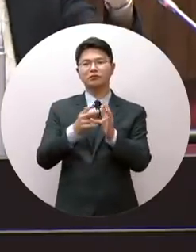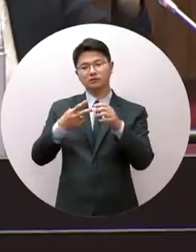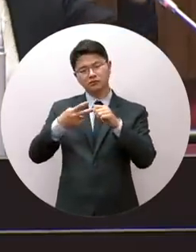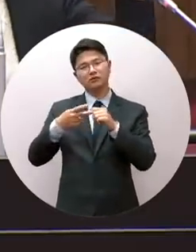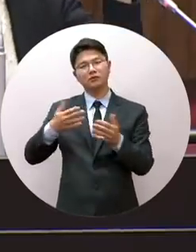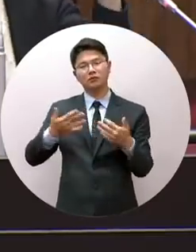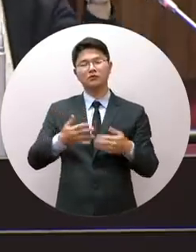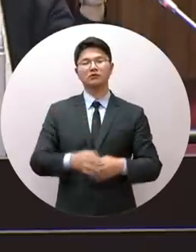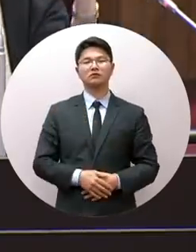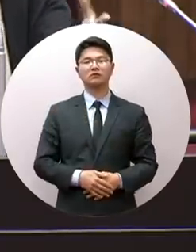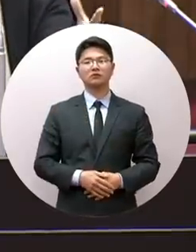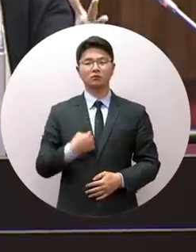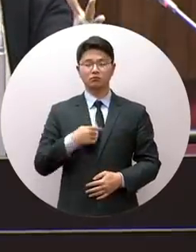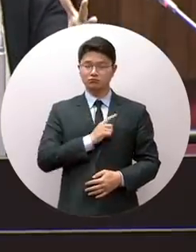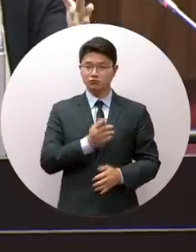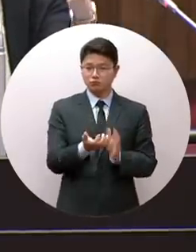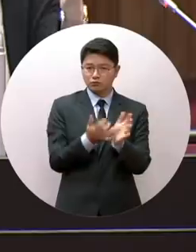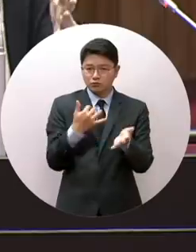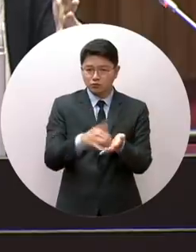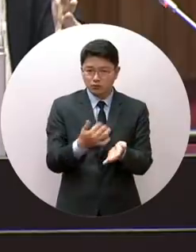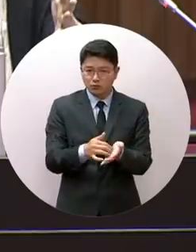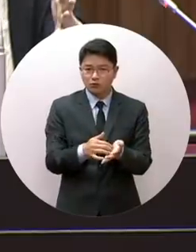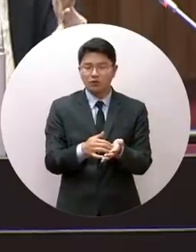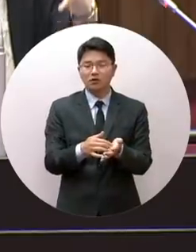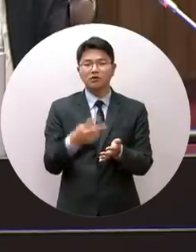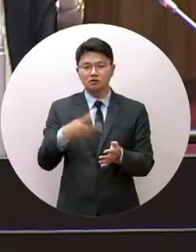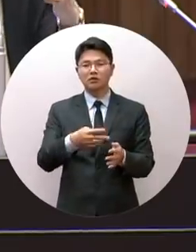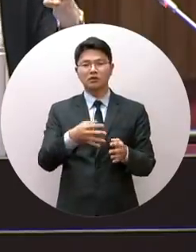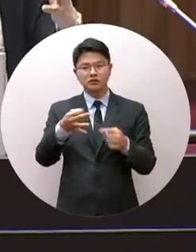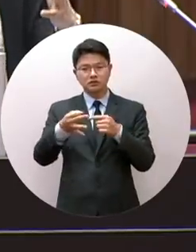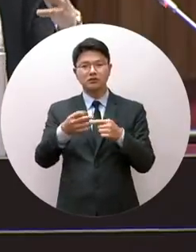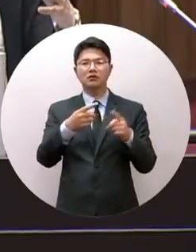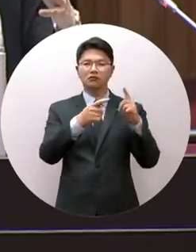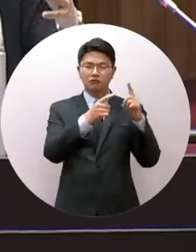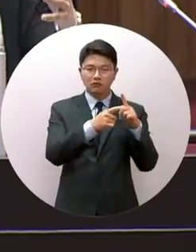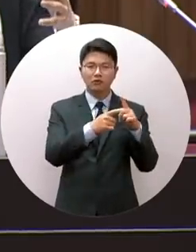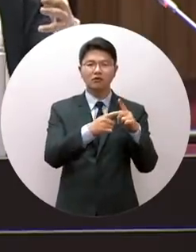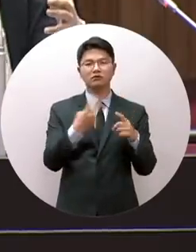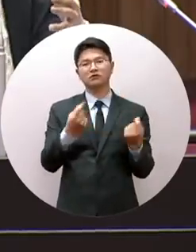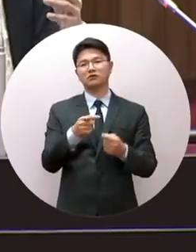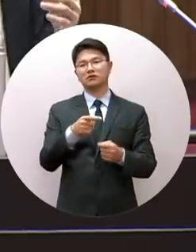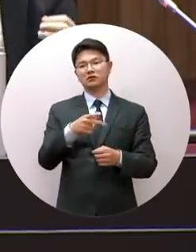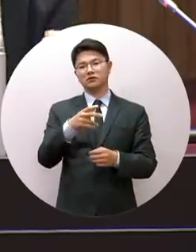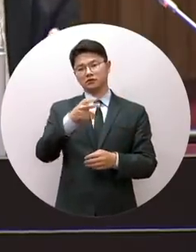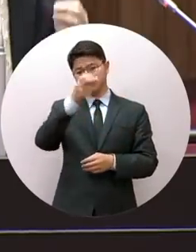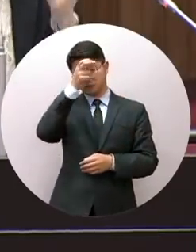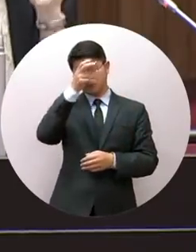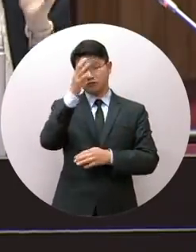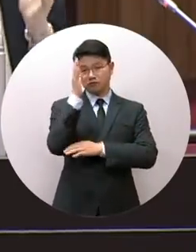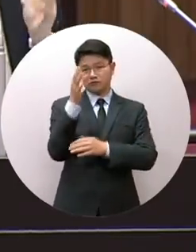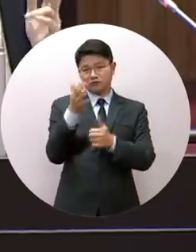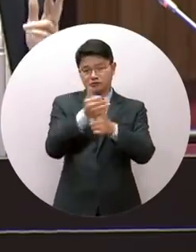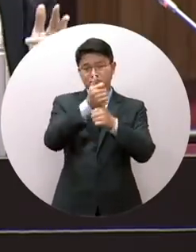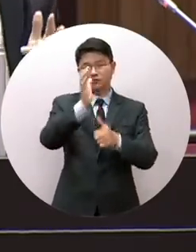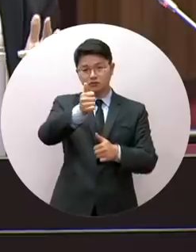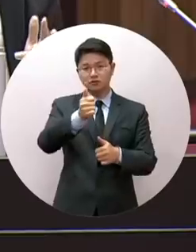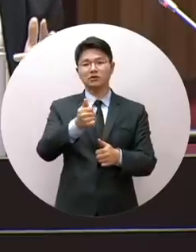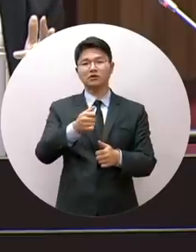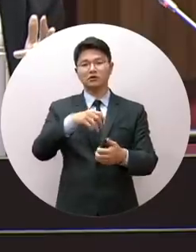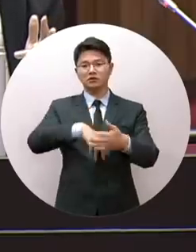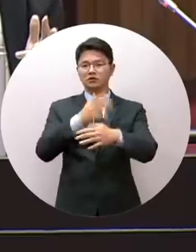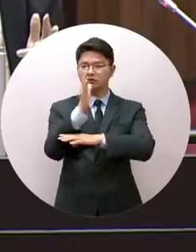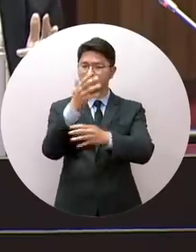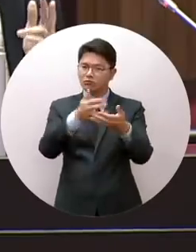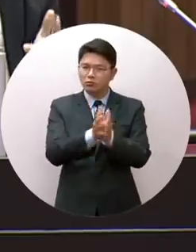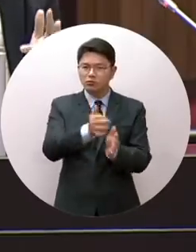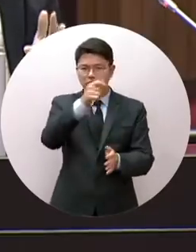编制上，还有我们的人力编制上，我觉得身为一个内政部部长，包括警政署署长，等一下请上来，我觉得都要思考清楚的